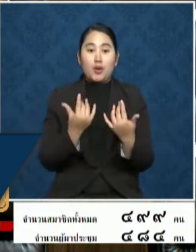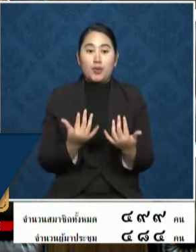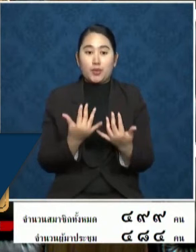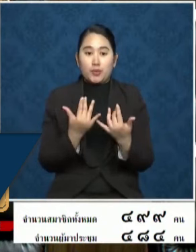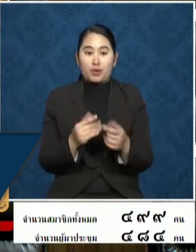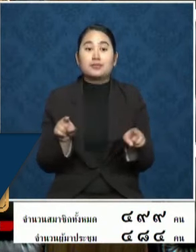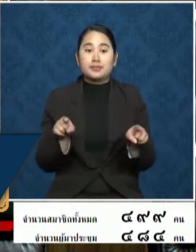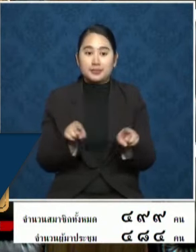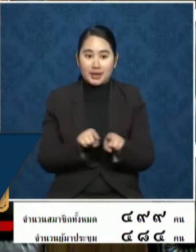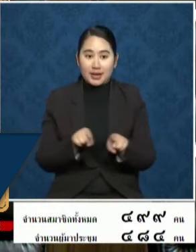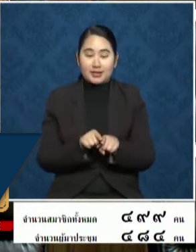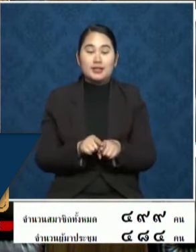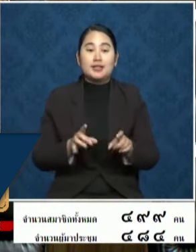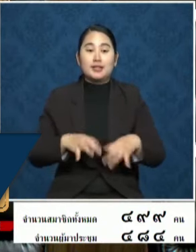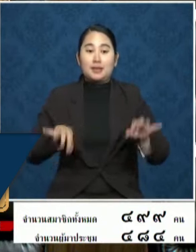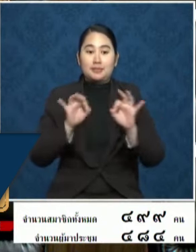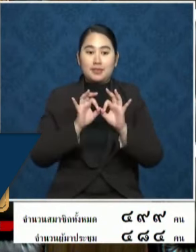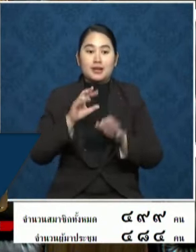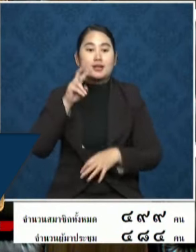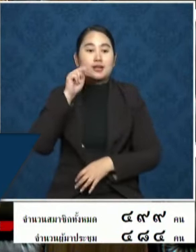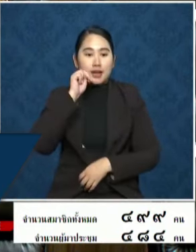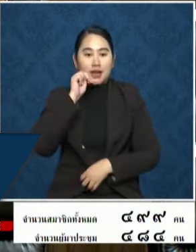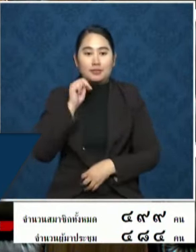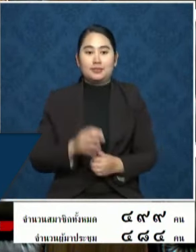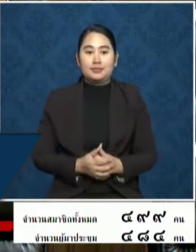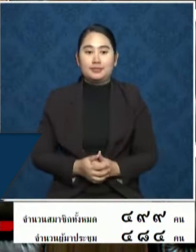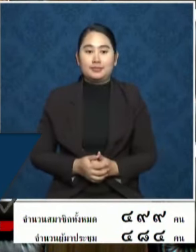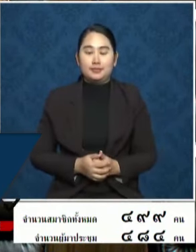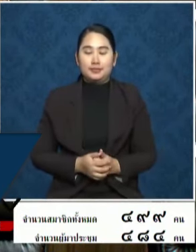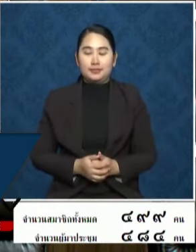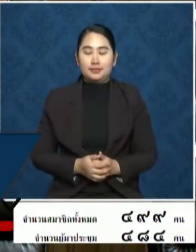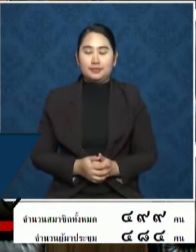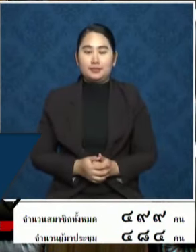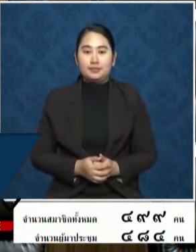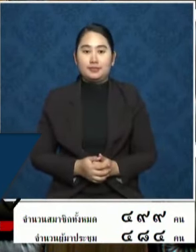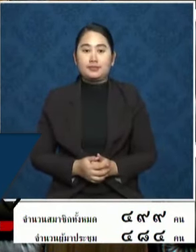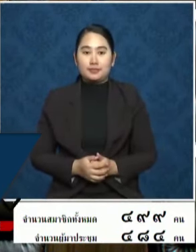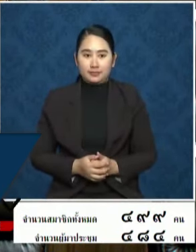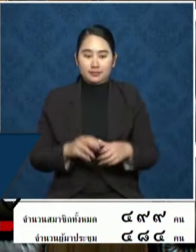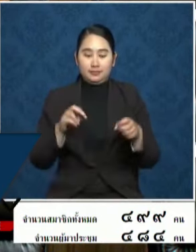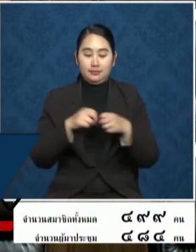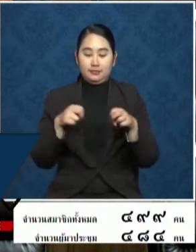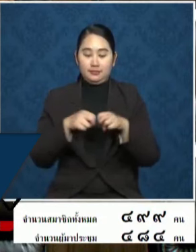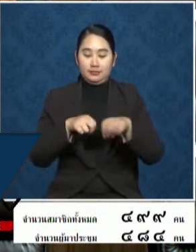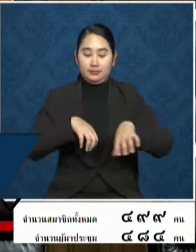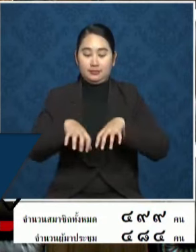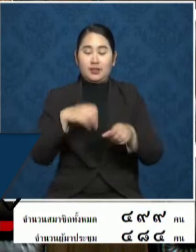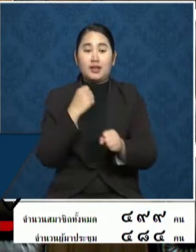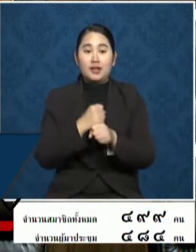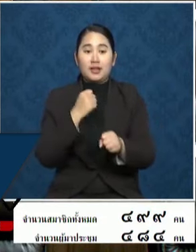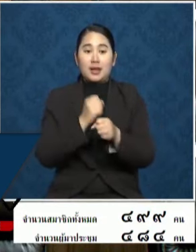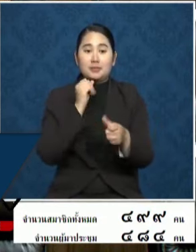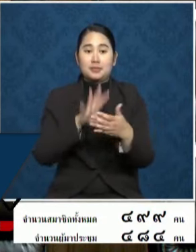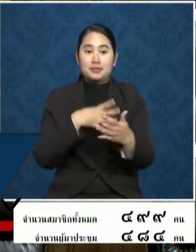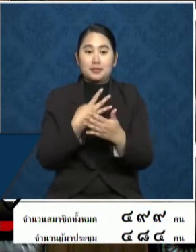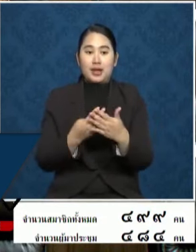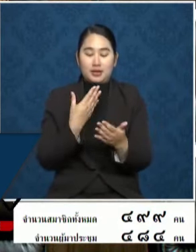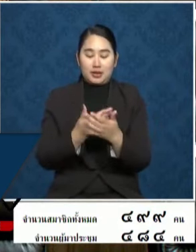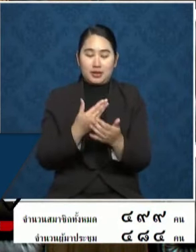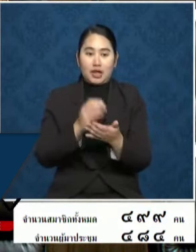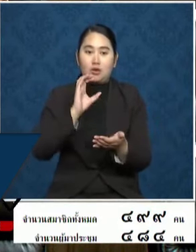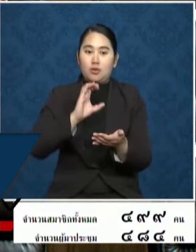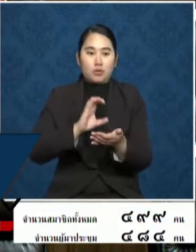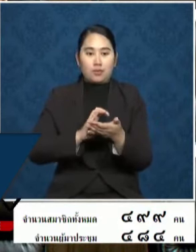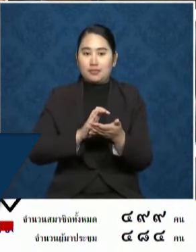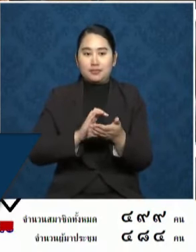เพราะว่าน้ำคือชีวิตครับท่านประธานเราเผชิญกับปัญหาการจัดทำงบประมาณที่ล้านหลังครับเพราะถูกผูก